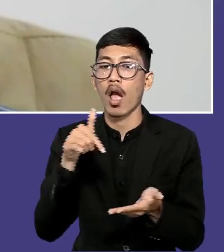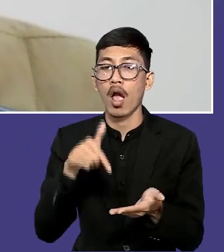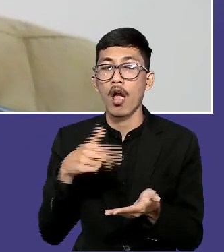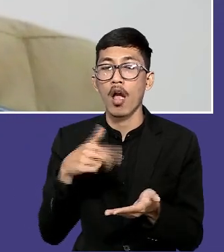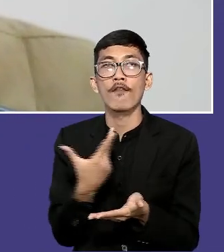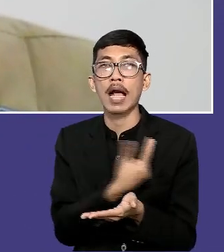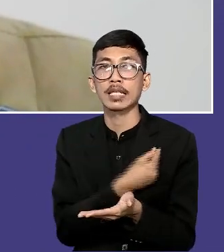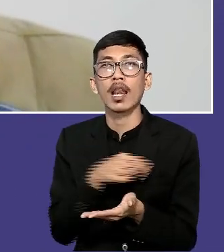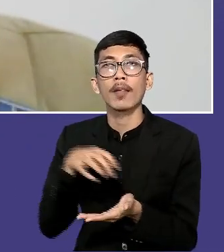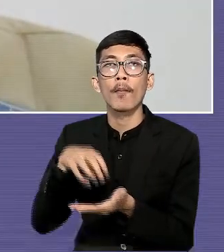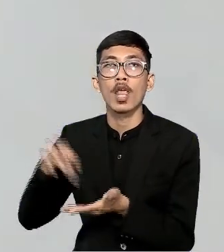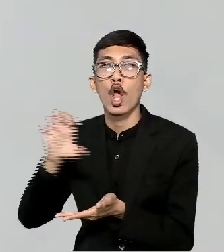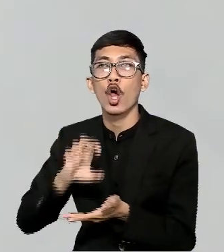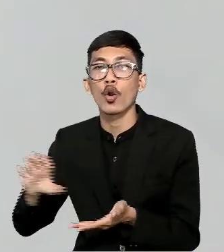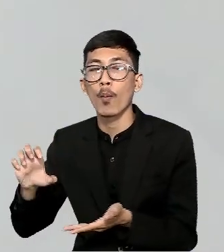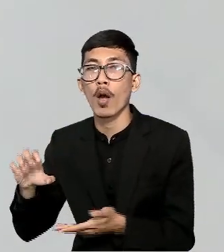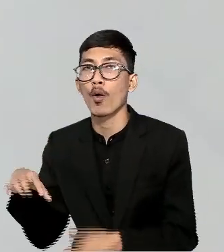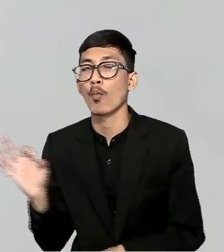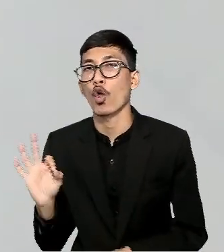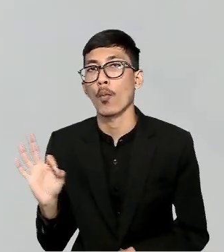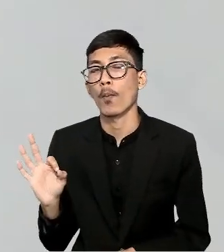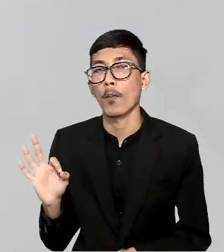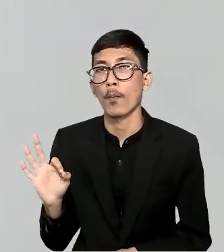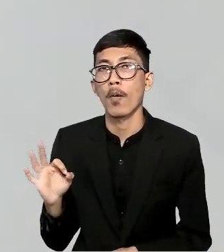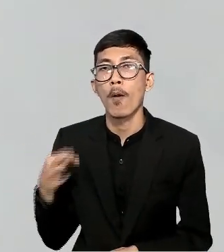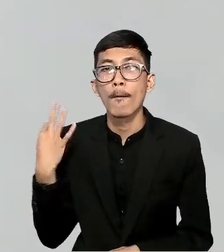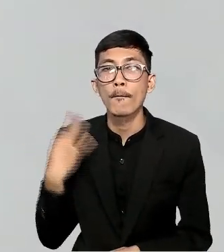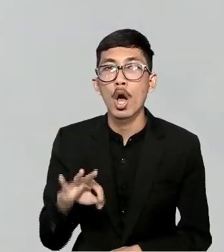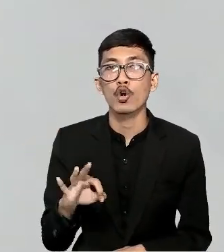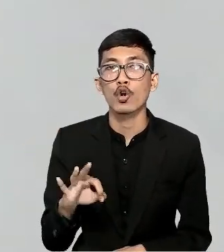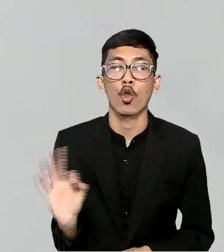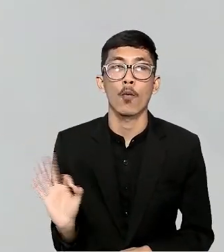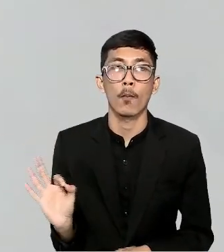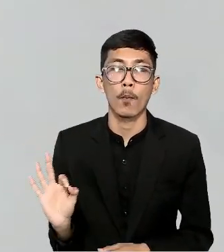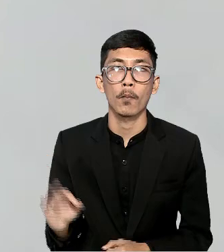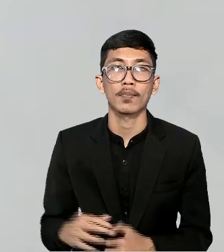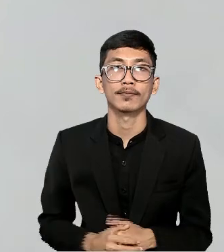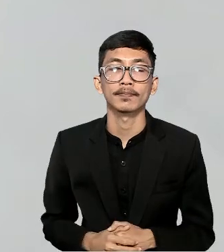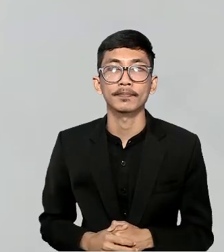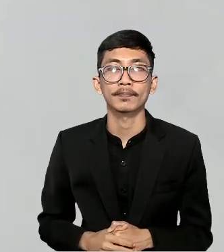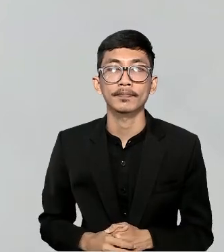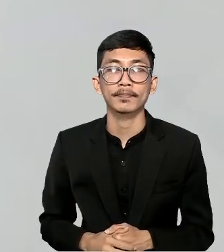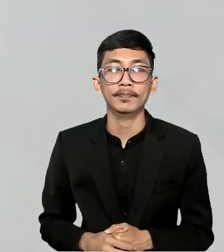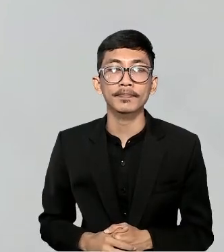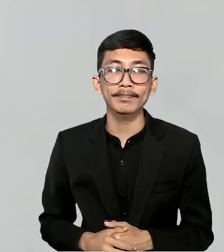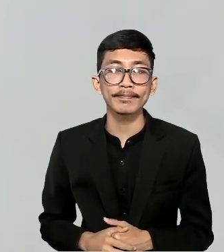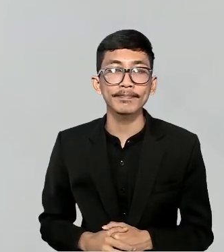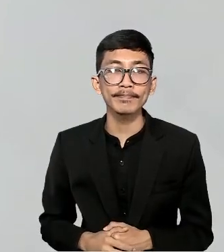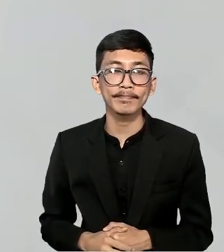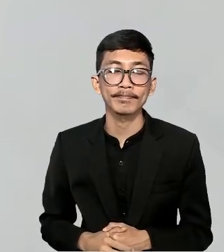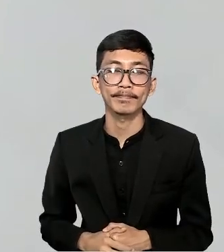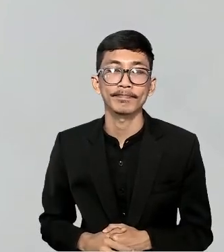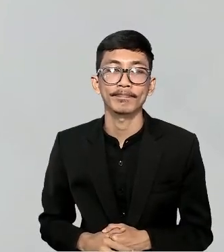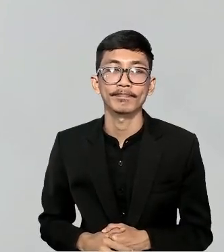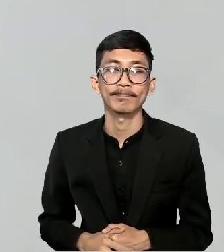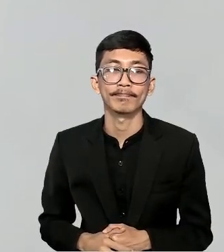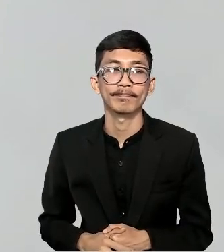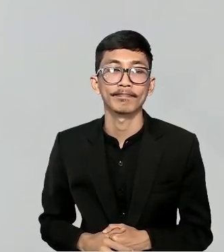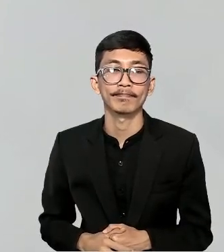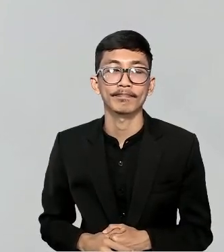pada strain omicron maupun akibat jenis vaksin atau ya jadi baik